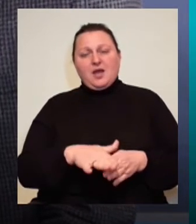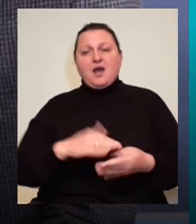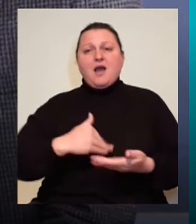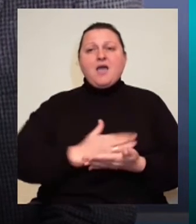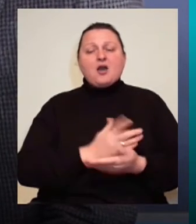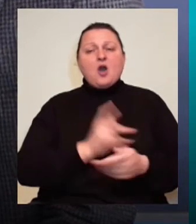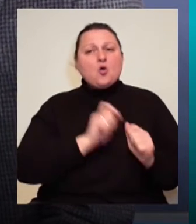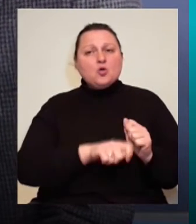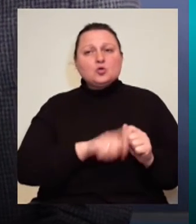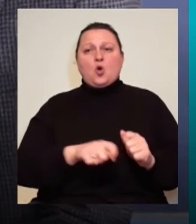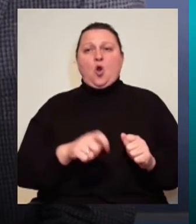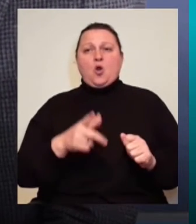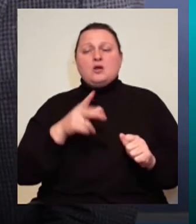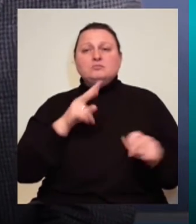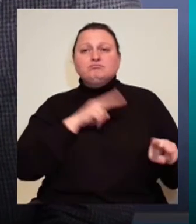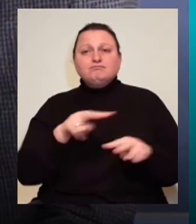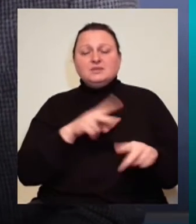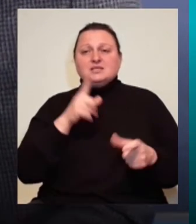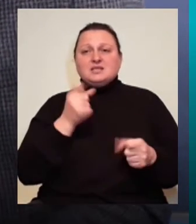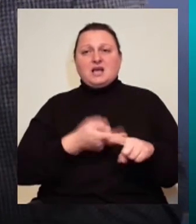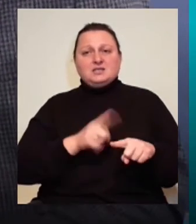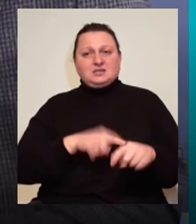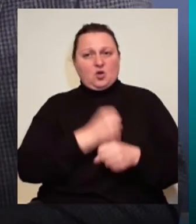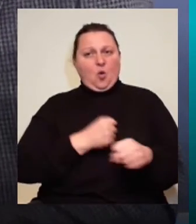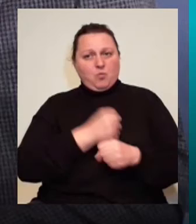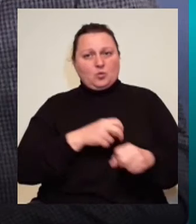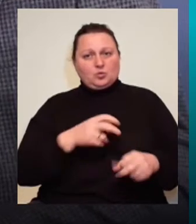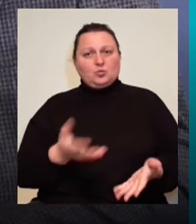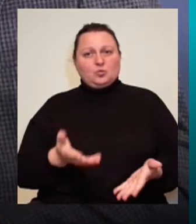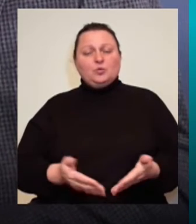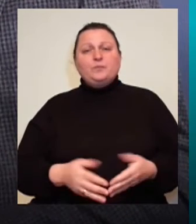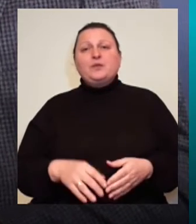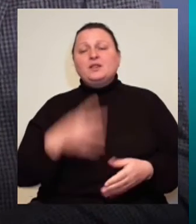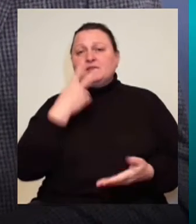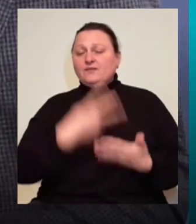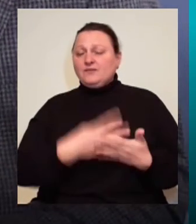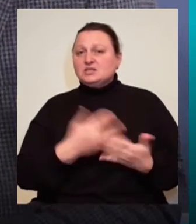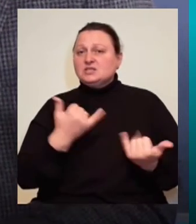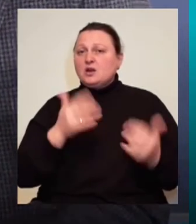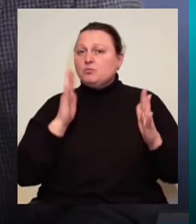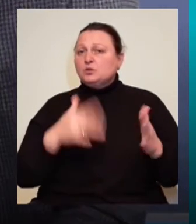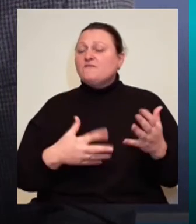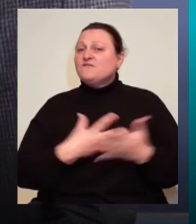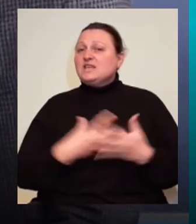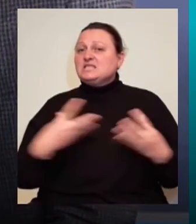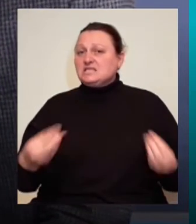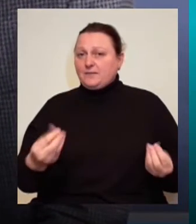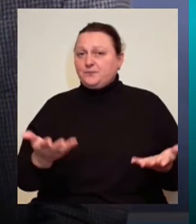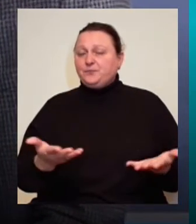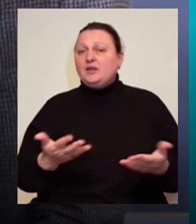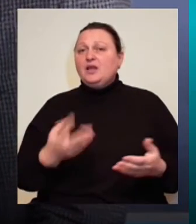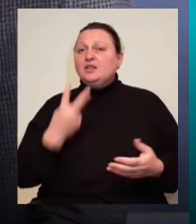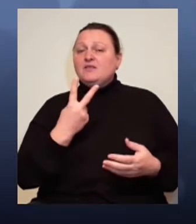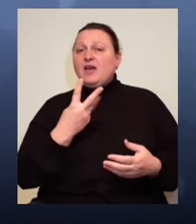контроль відповідних структур за тим, як це робиться? Ну дивіться, от зараз буде весна, там 2-3 місяці